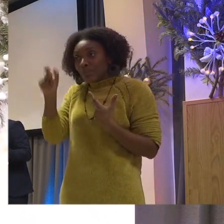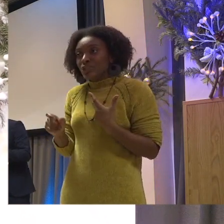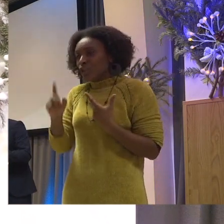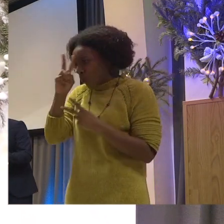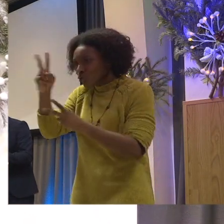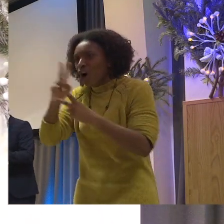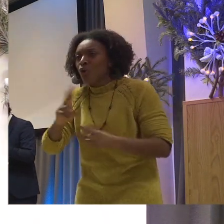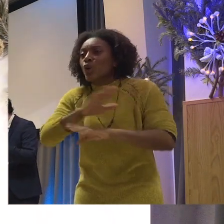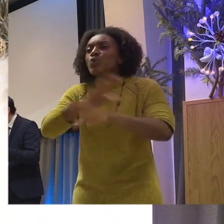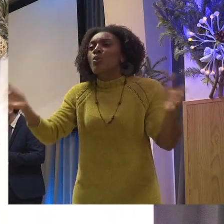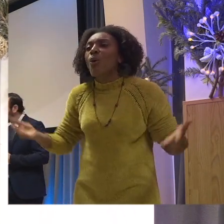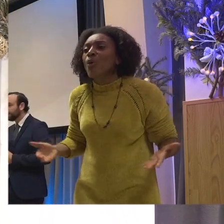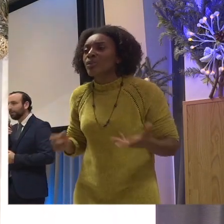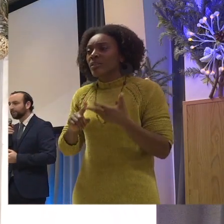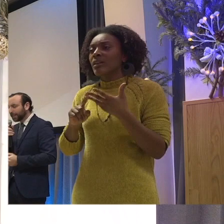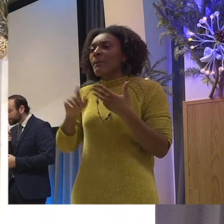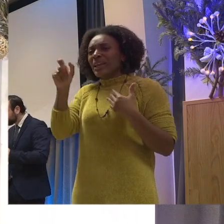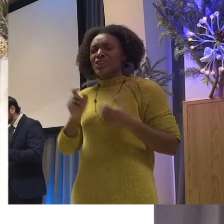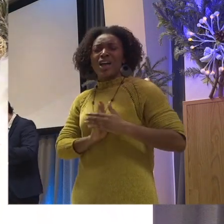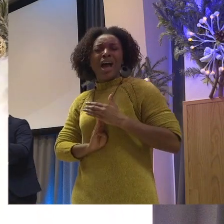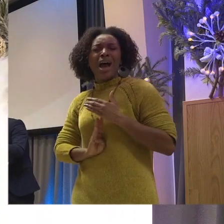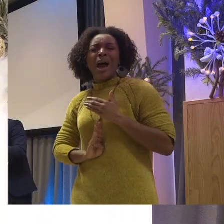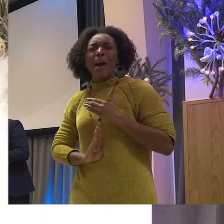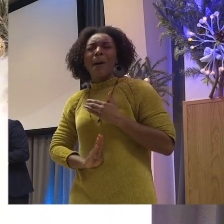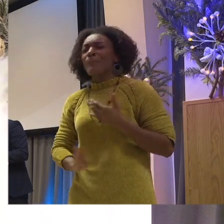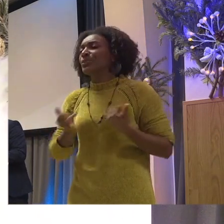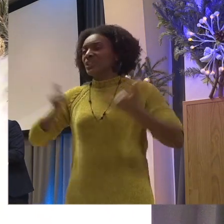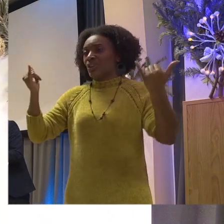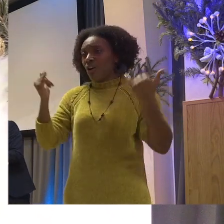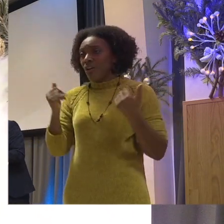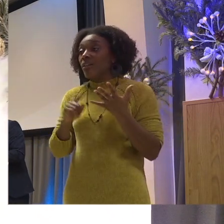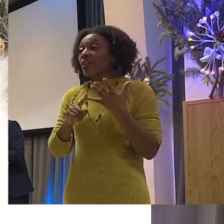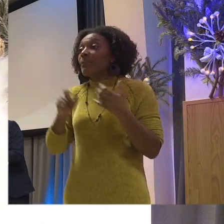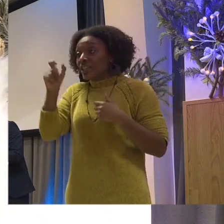personne qui est bénie et qui est humble ? Quelle est cette personne qui est pleine de grâce, qui